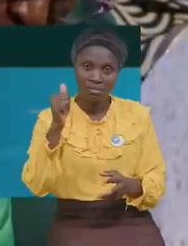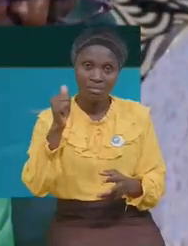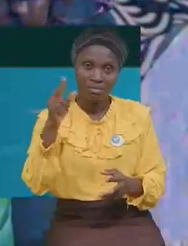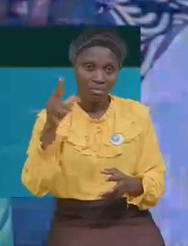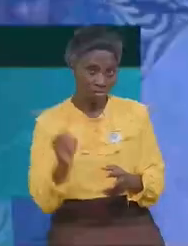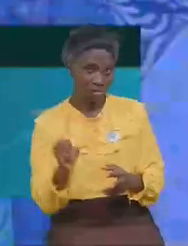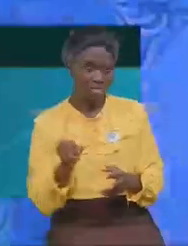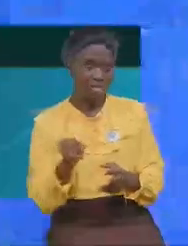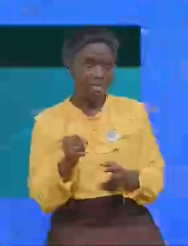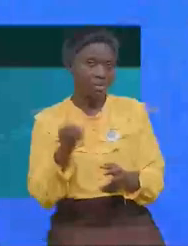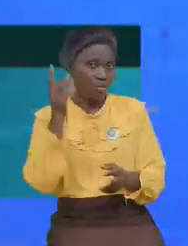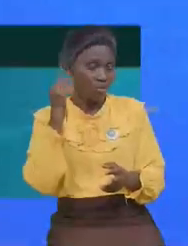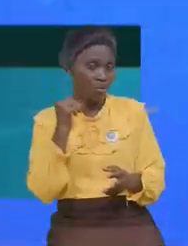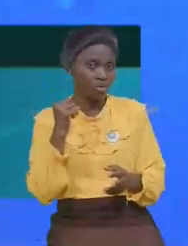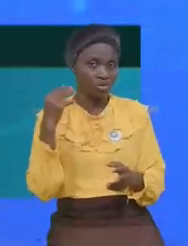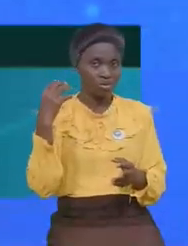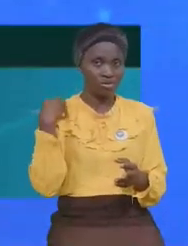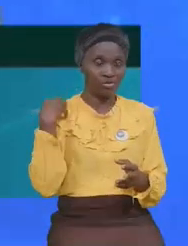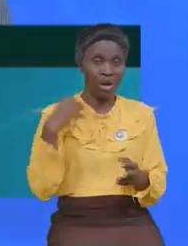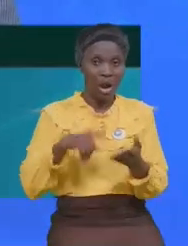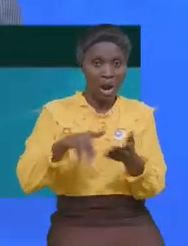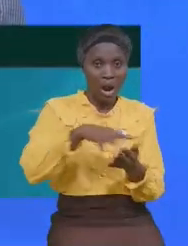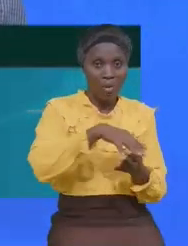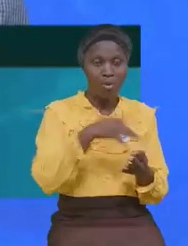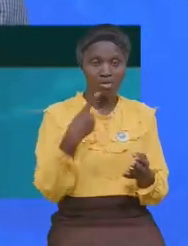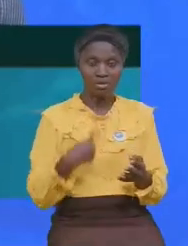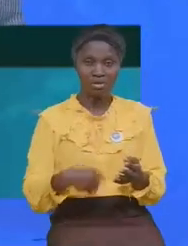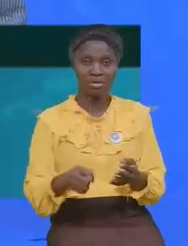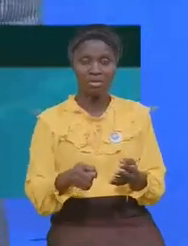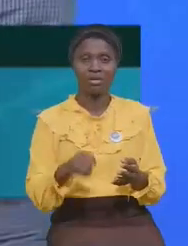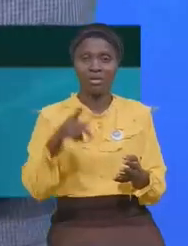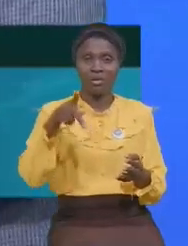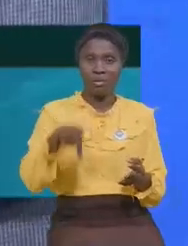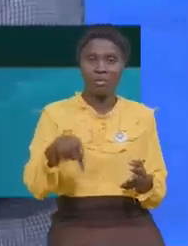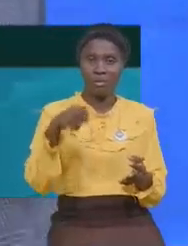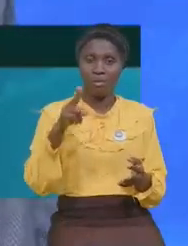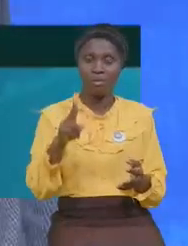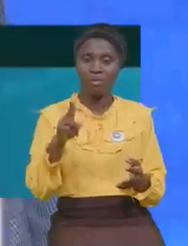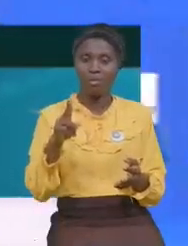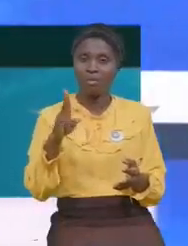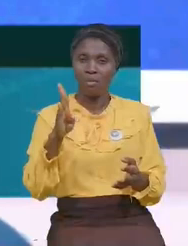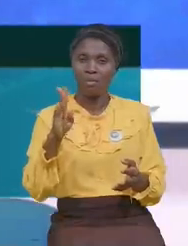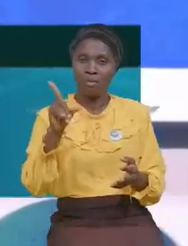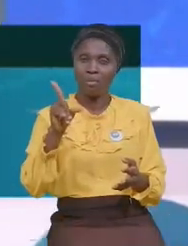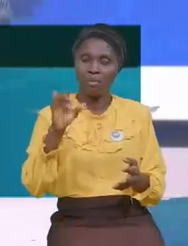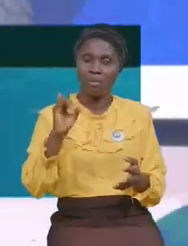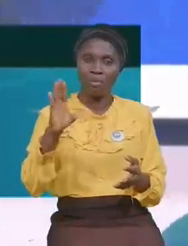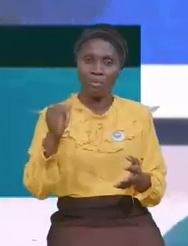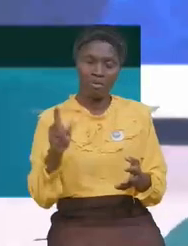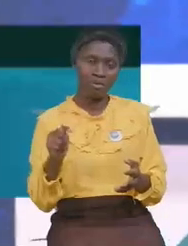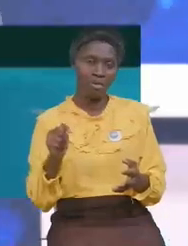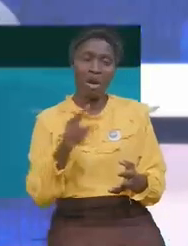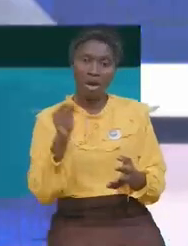Et voici un homme riche appelé Zachée, chef des publicains, cherchait à voir qui était